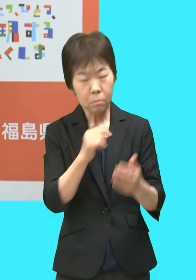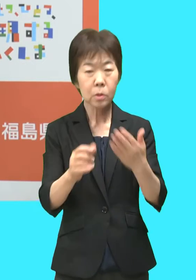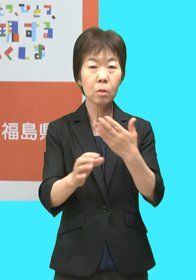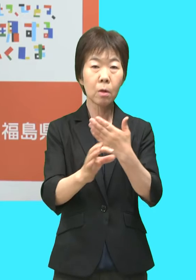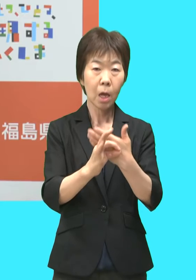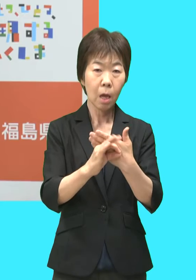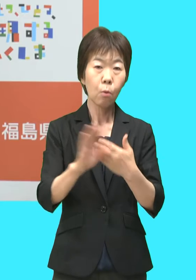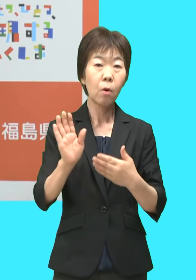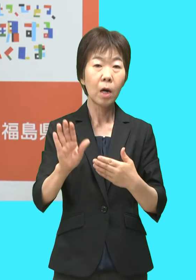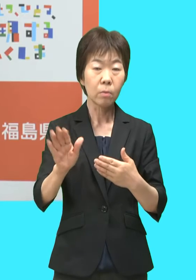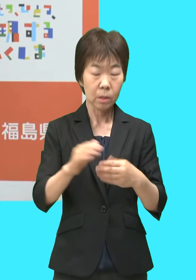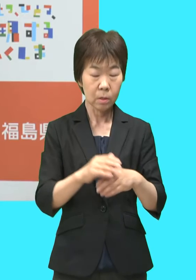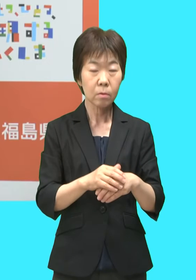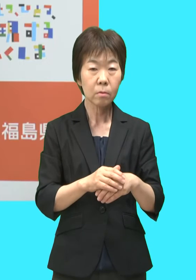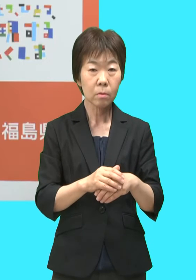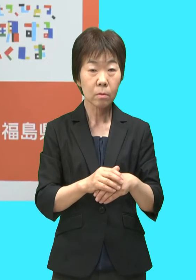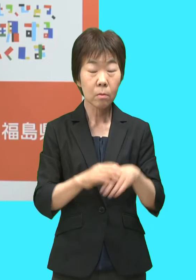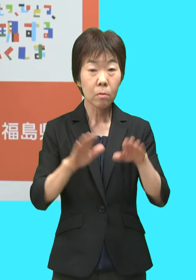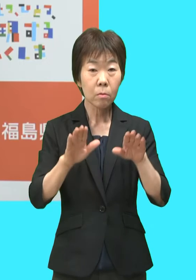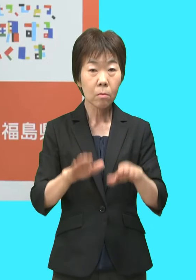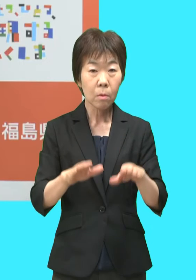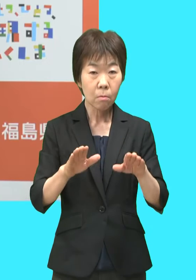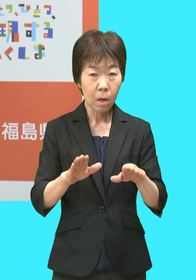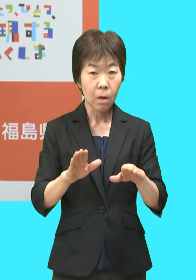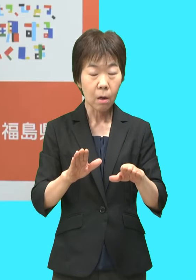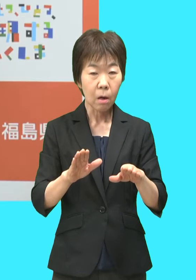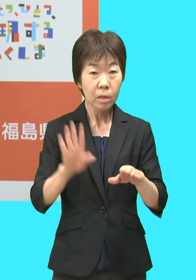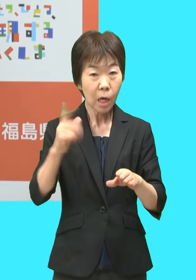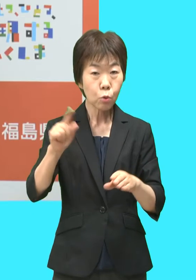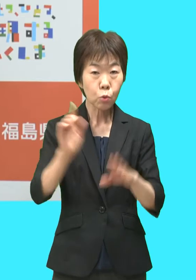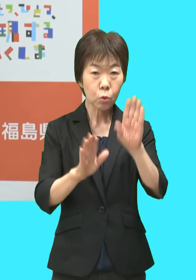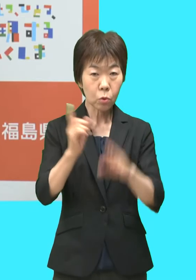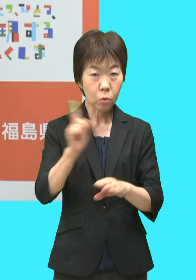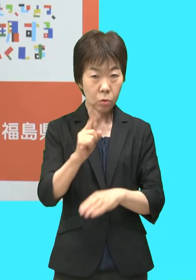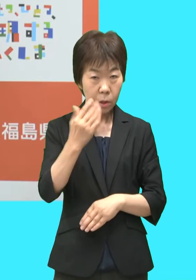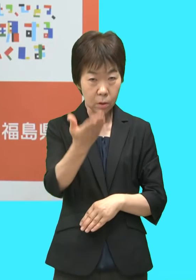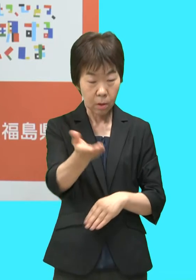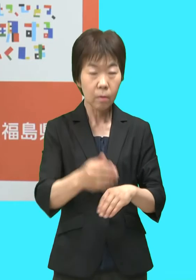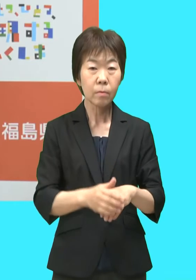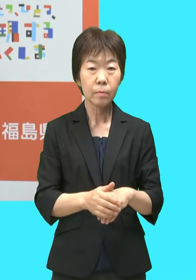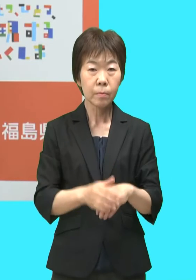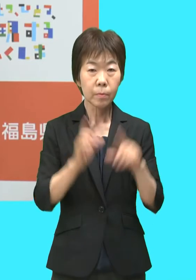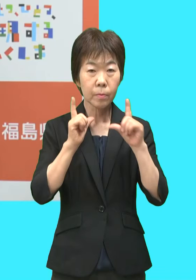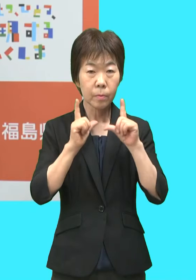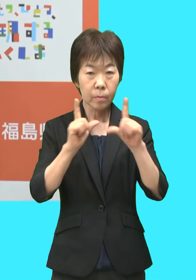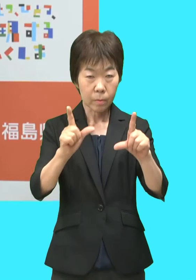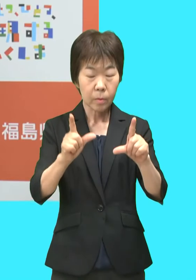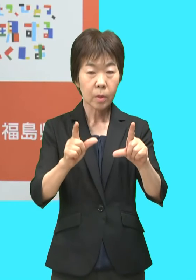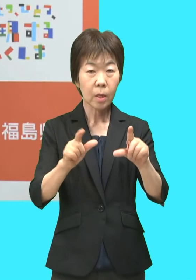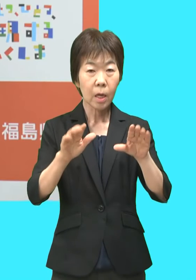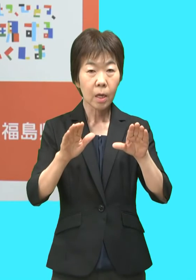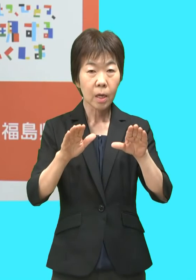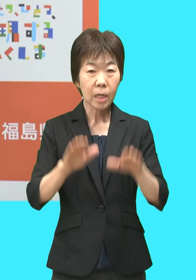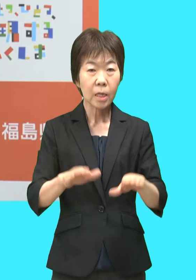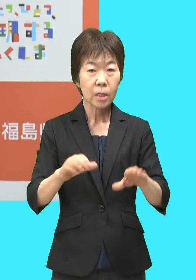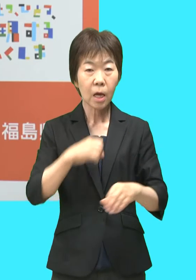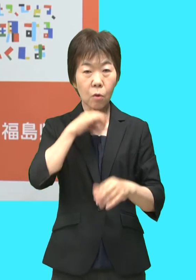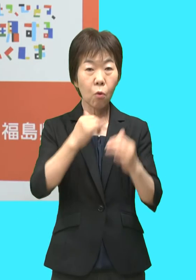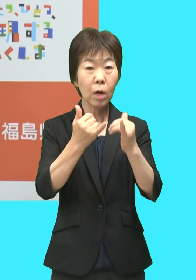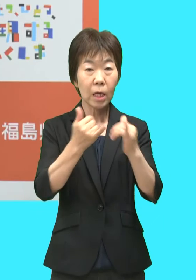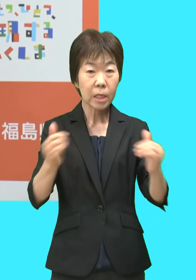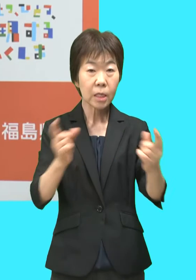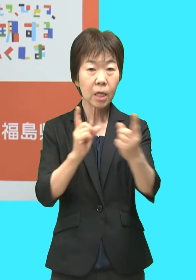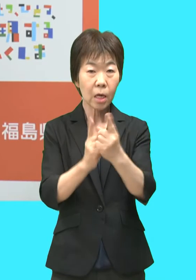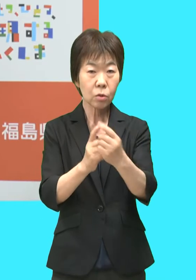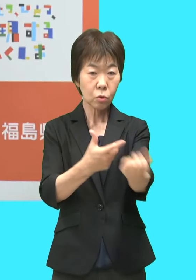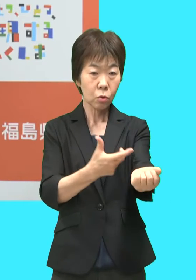例もあると思うんですけども、今のところ検討の状況はいかがでしょうか。 はい、まず現在高齢者に対しての接種を